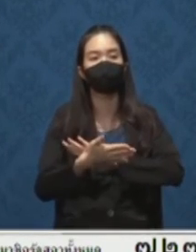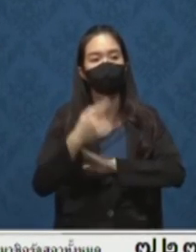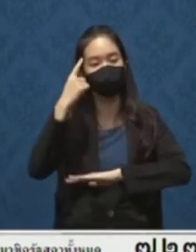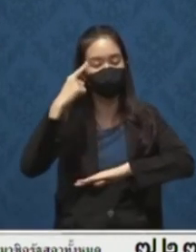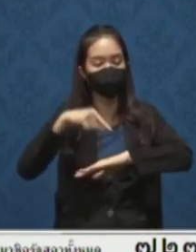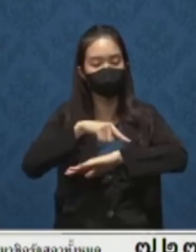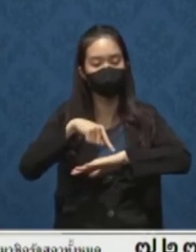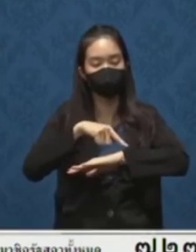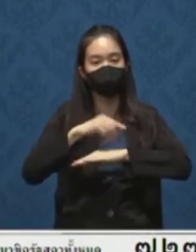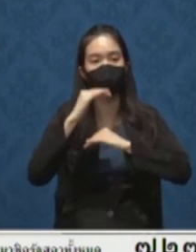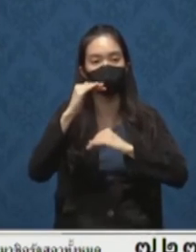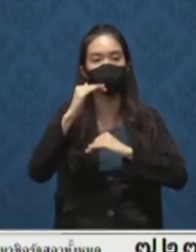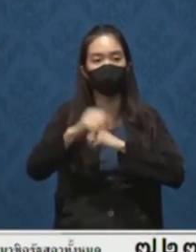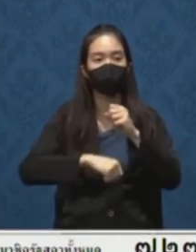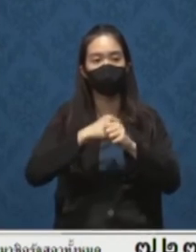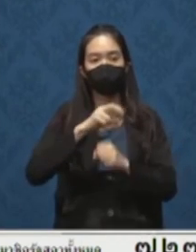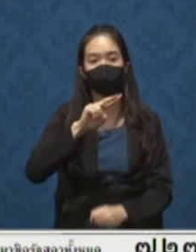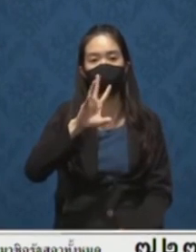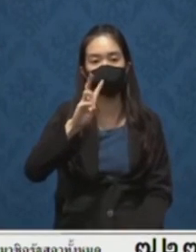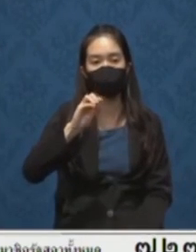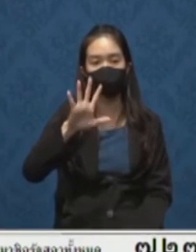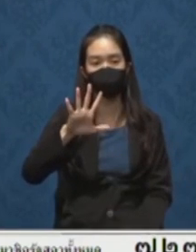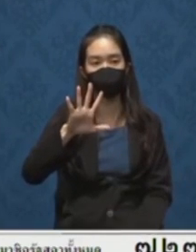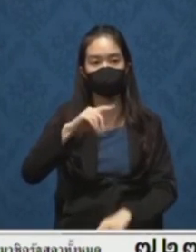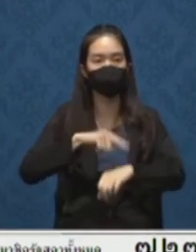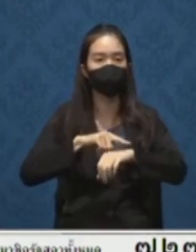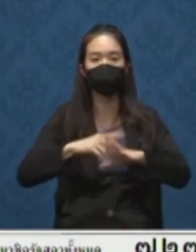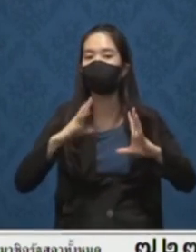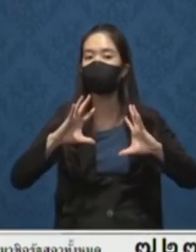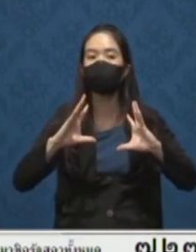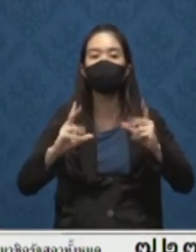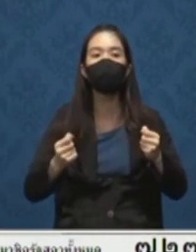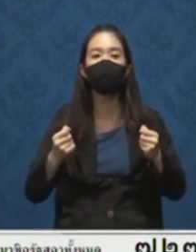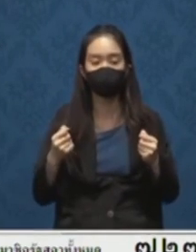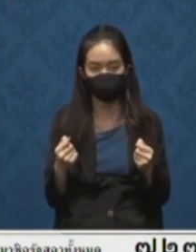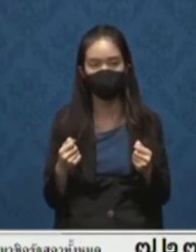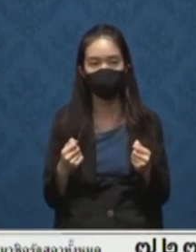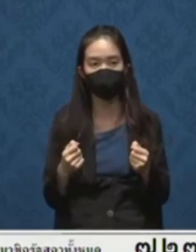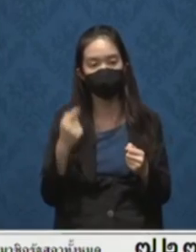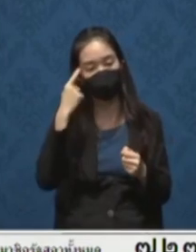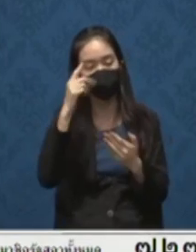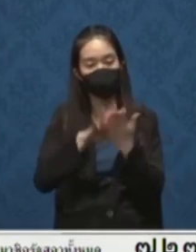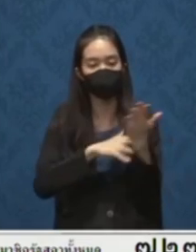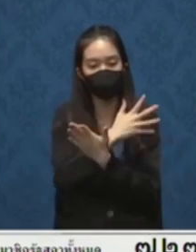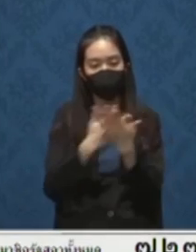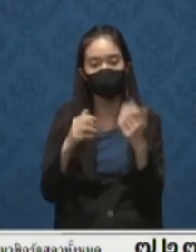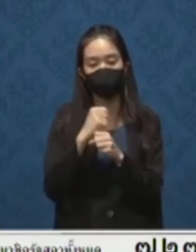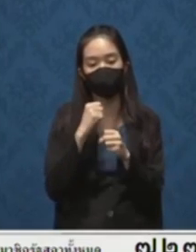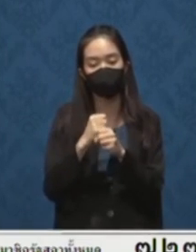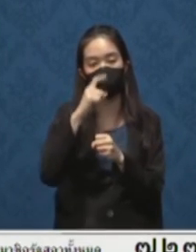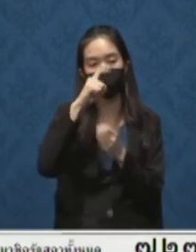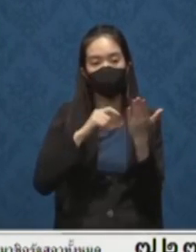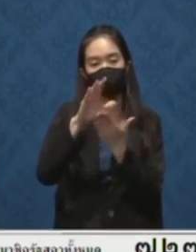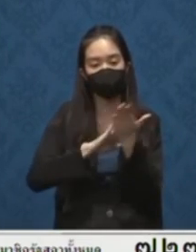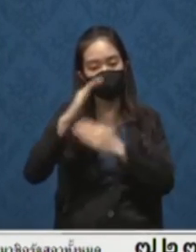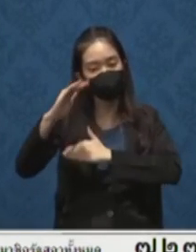นสิ้นปี 2565 นี้แล้วจะไม่มีแผนปฏิรปประเทศชุดต่